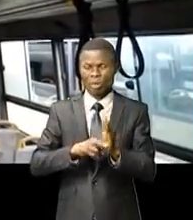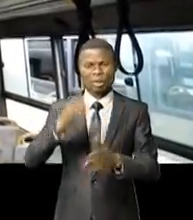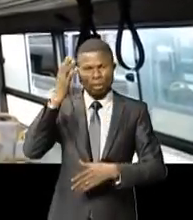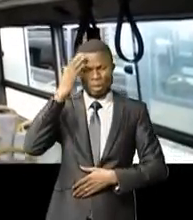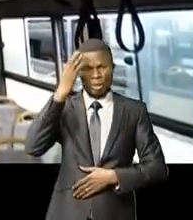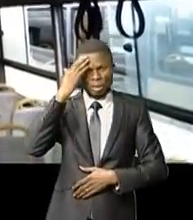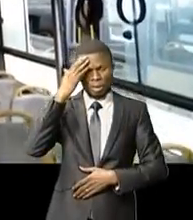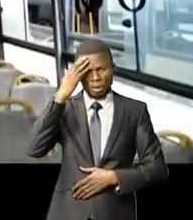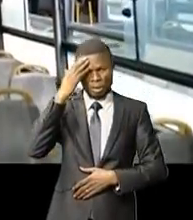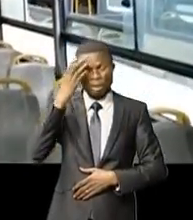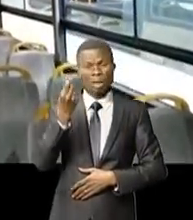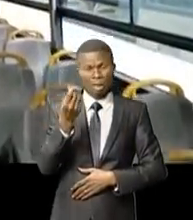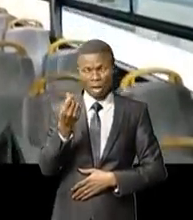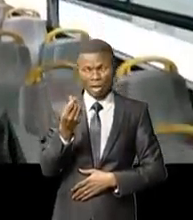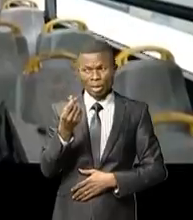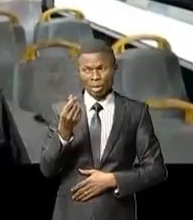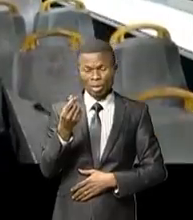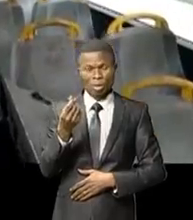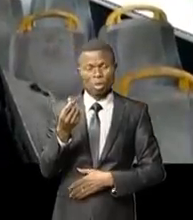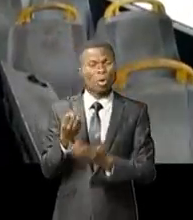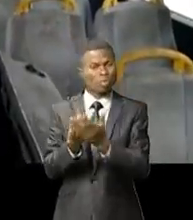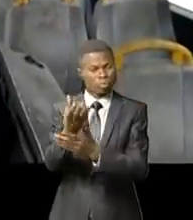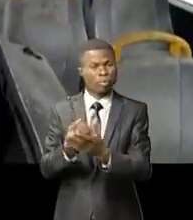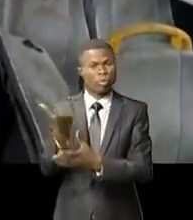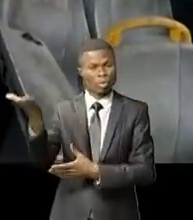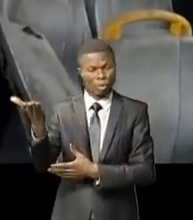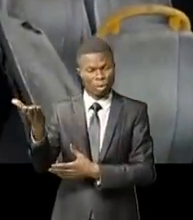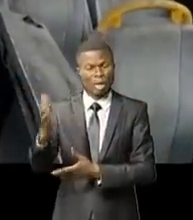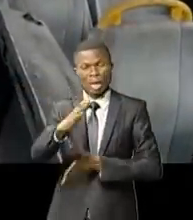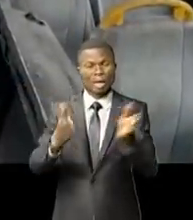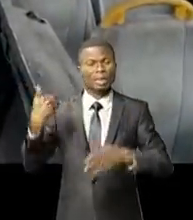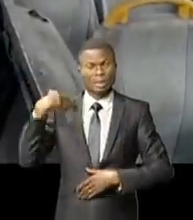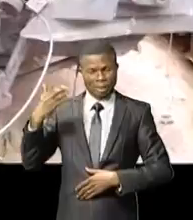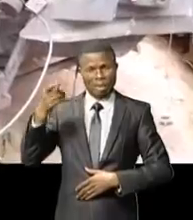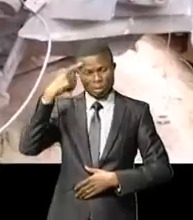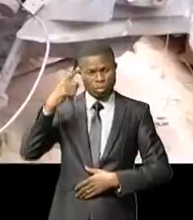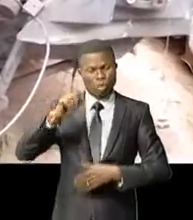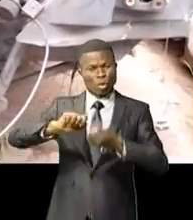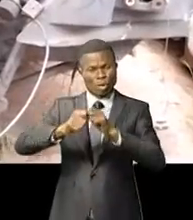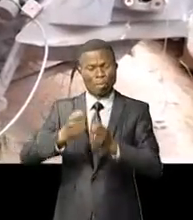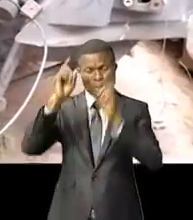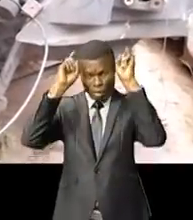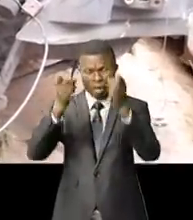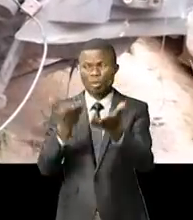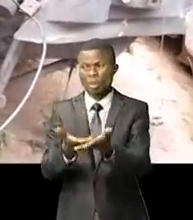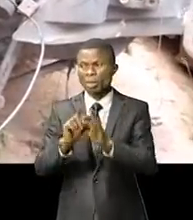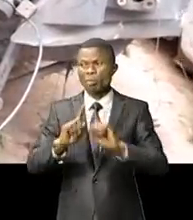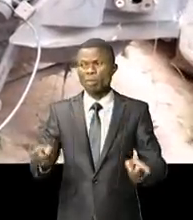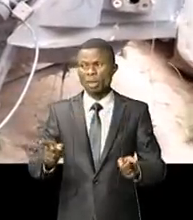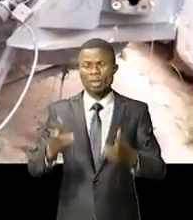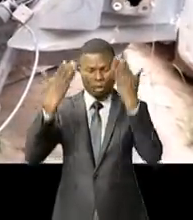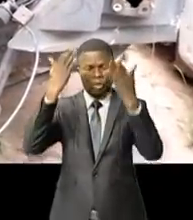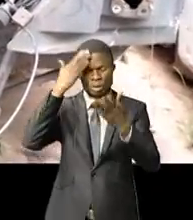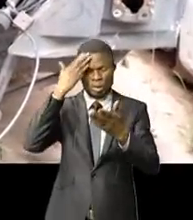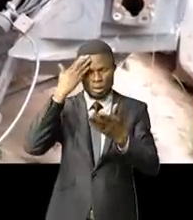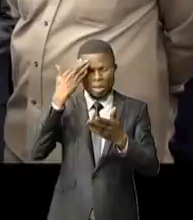qu'il y avait même de l'argent qui est sorti du trésor public pour réhabiliter ces bus, mais tout cela, Dieu seul sait où